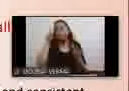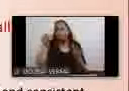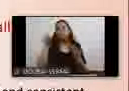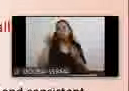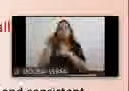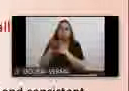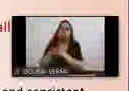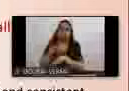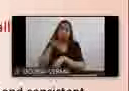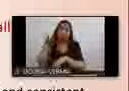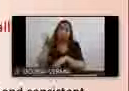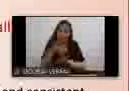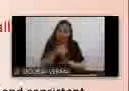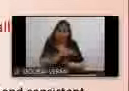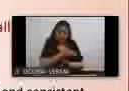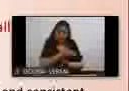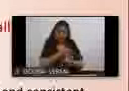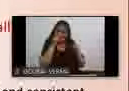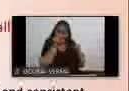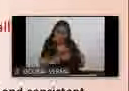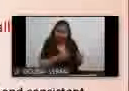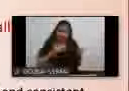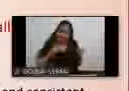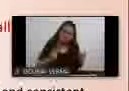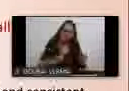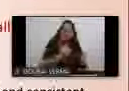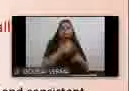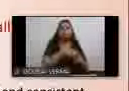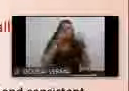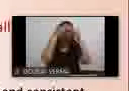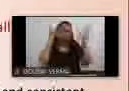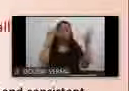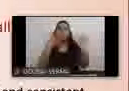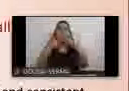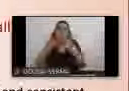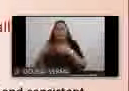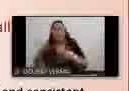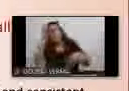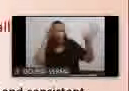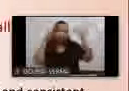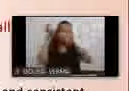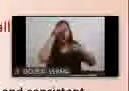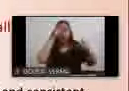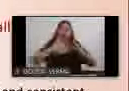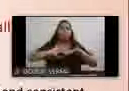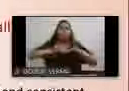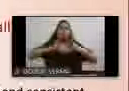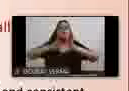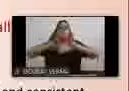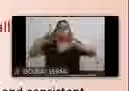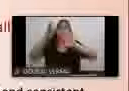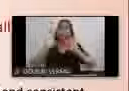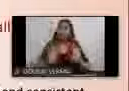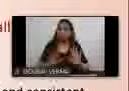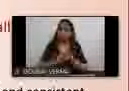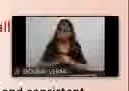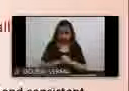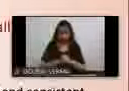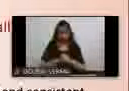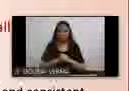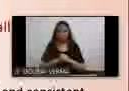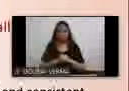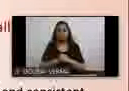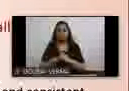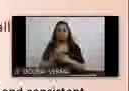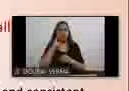be developed. The third thing, why kyun bacche ka development jaldi hota hai agar hum